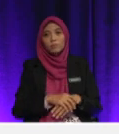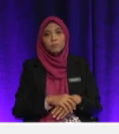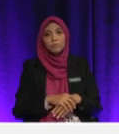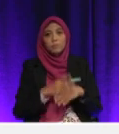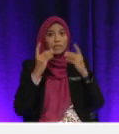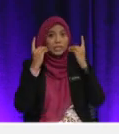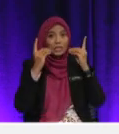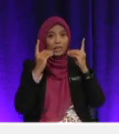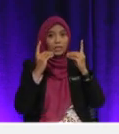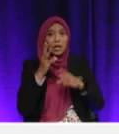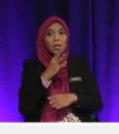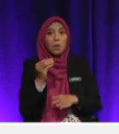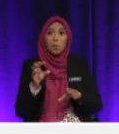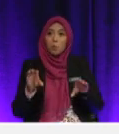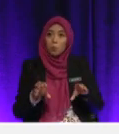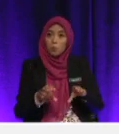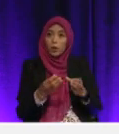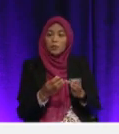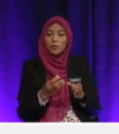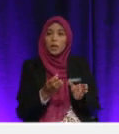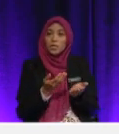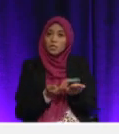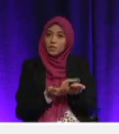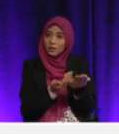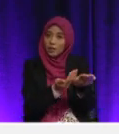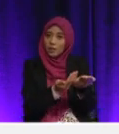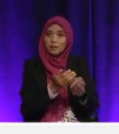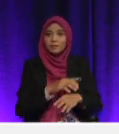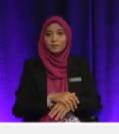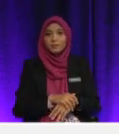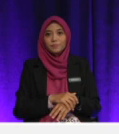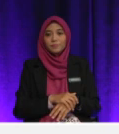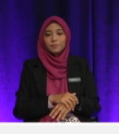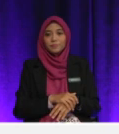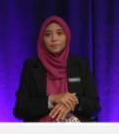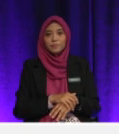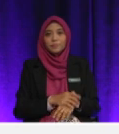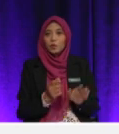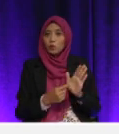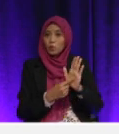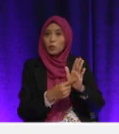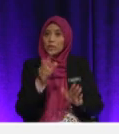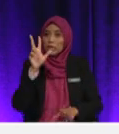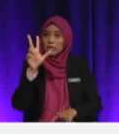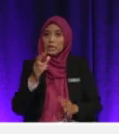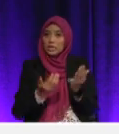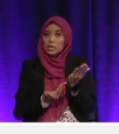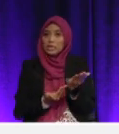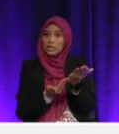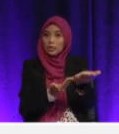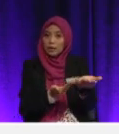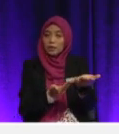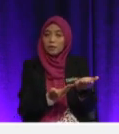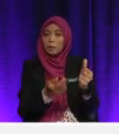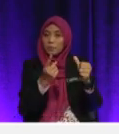membuat cadangan ya tentang pendidikan di Sabah dan sawah jadi wood hit ini telah mengemukakan tiga cadangan Yang pertama